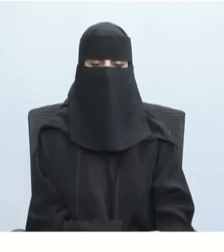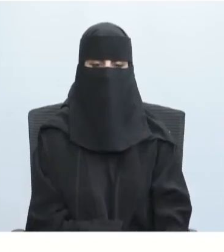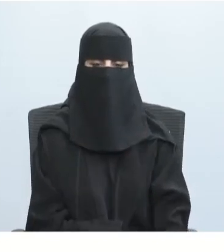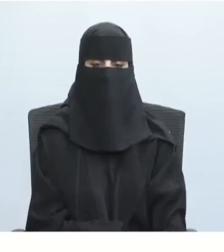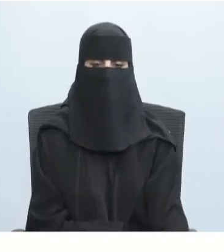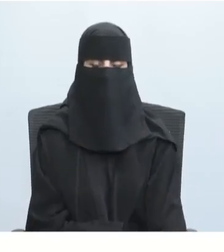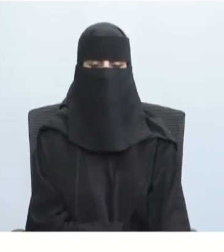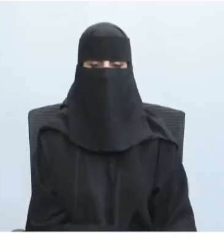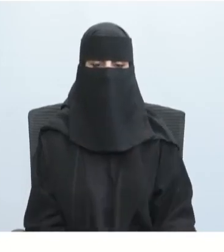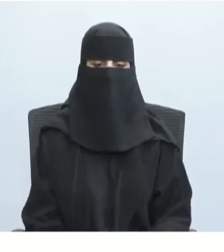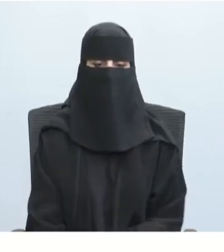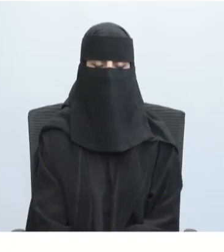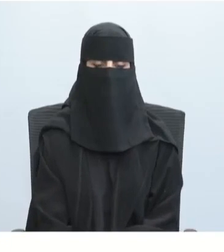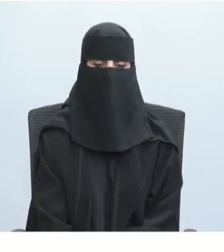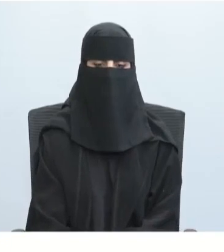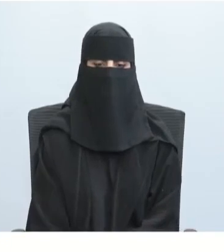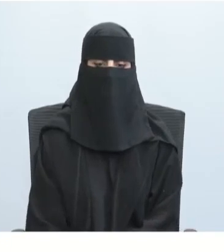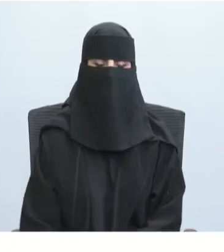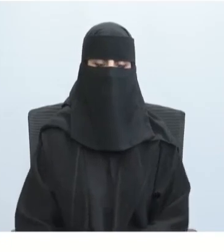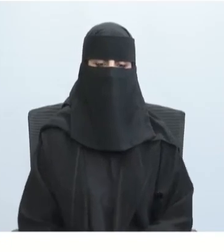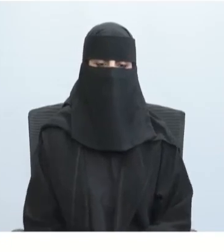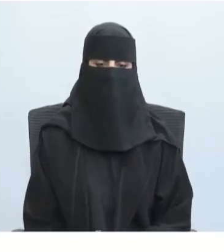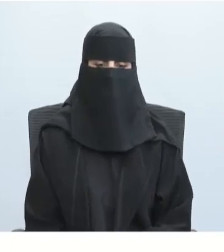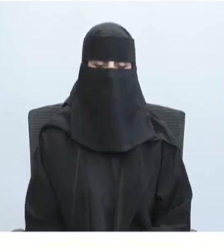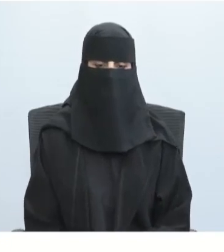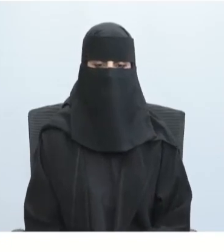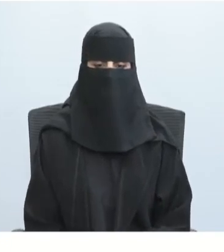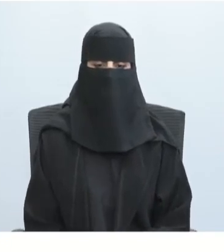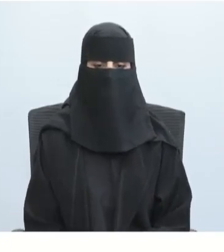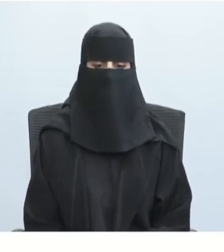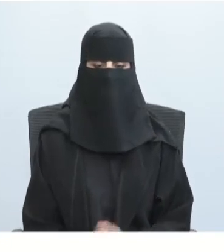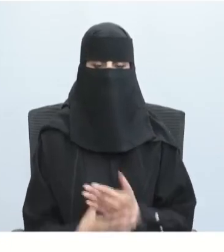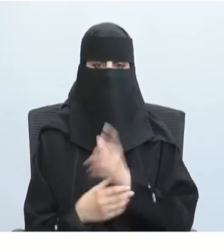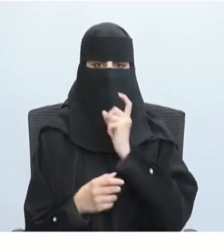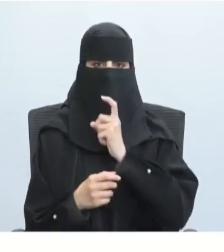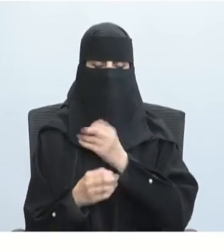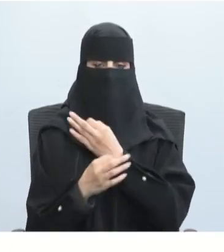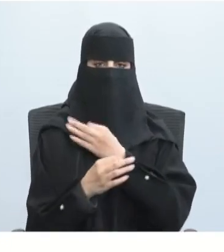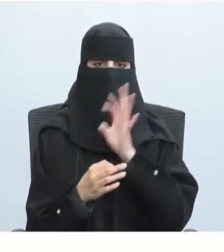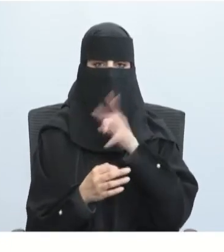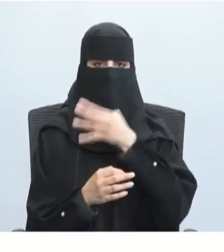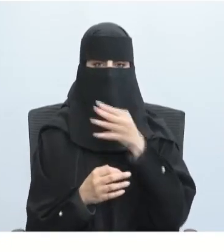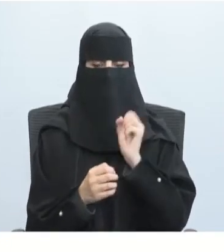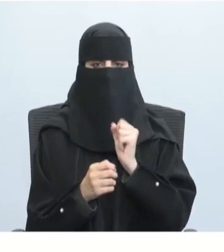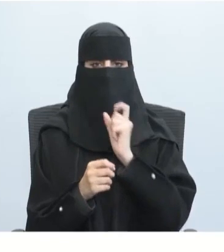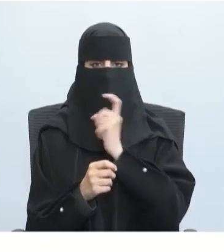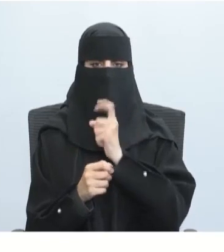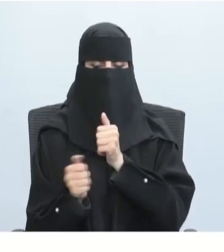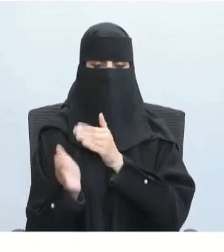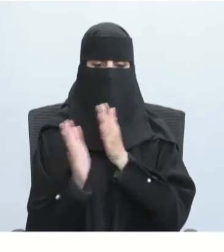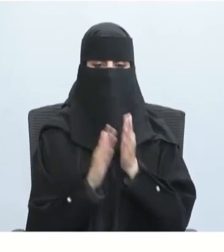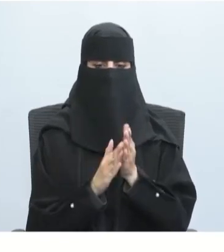في استخدام حسابات القيمه الزمنيه للنقود من خلال سداد القرض ونشاهد ذلك في جداول السداد